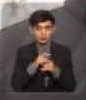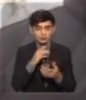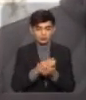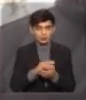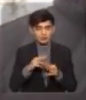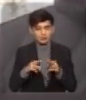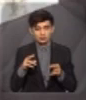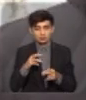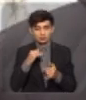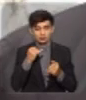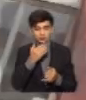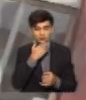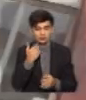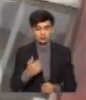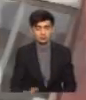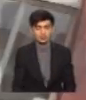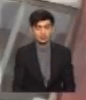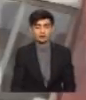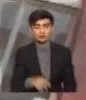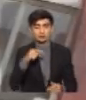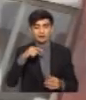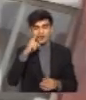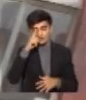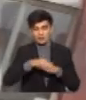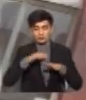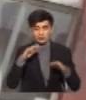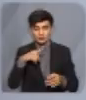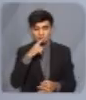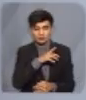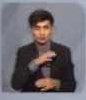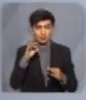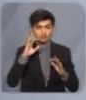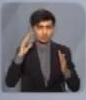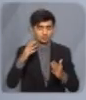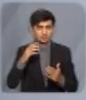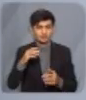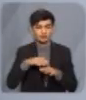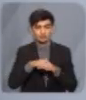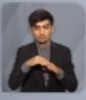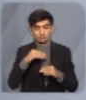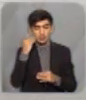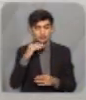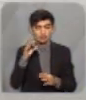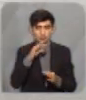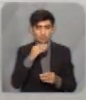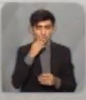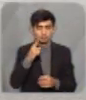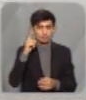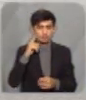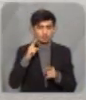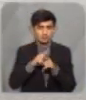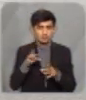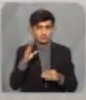технология строительства растет полностью монолитный каркас. Более того, в Акимате уверяют, что в большинстве случаев жильцы довольны качеством благодаря конкуренции